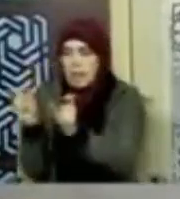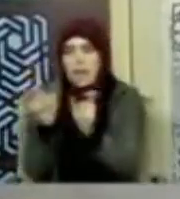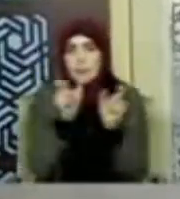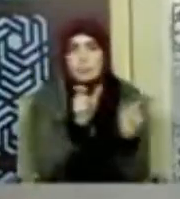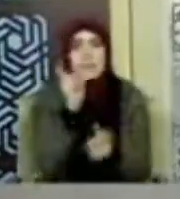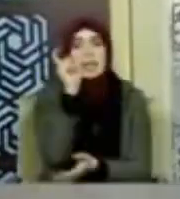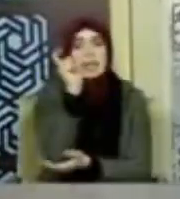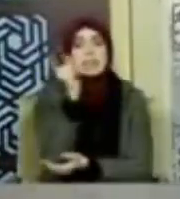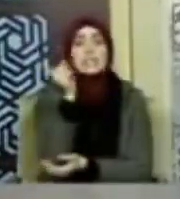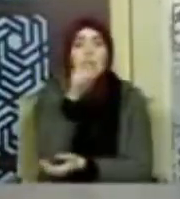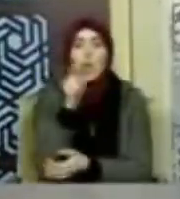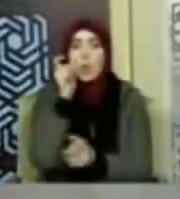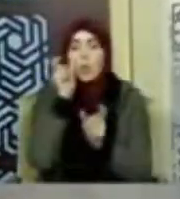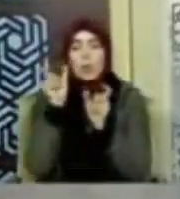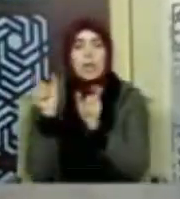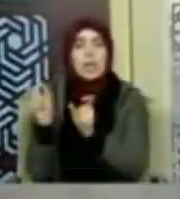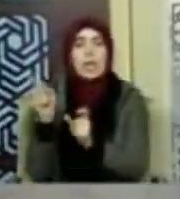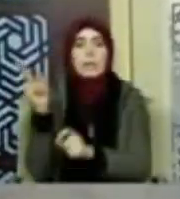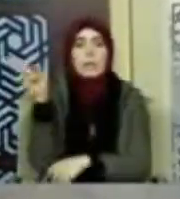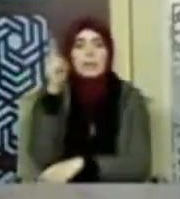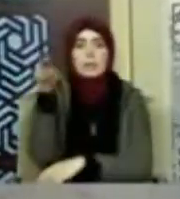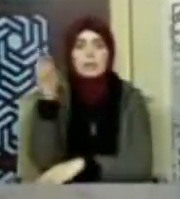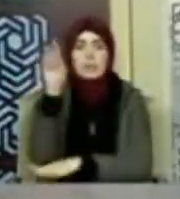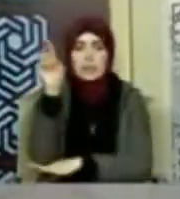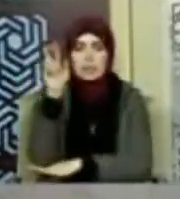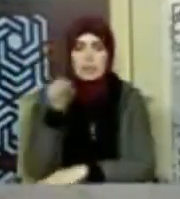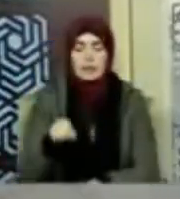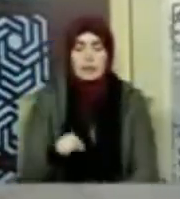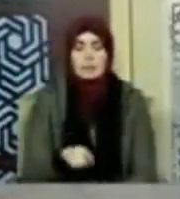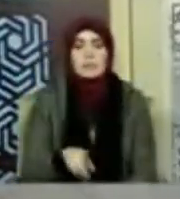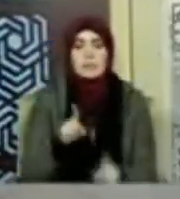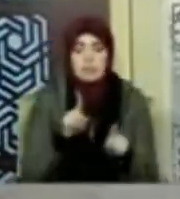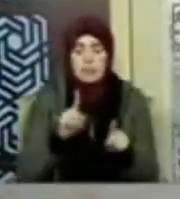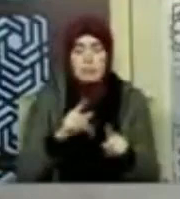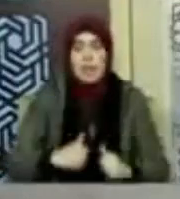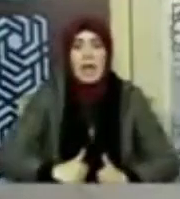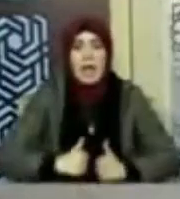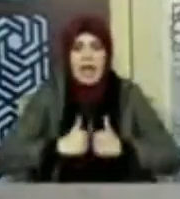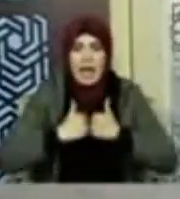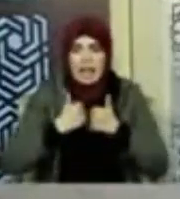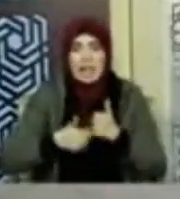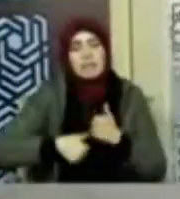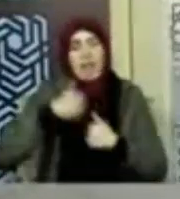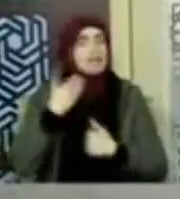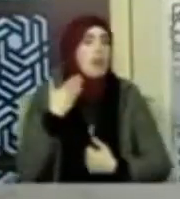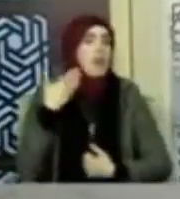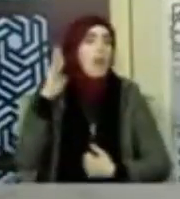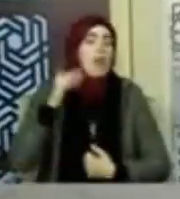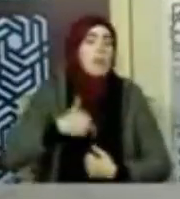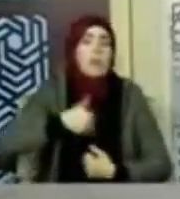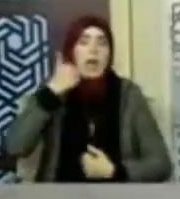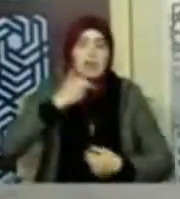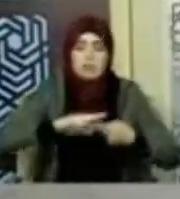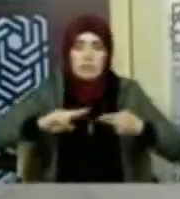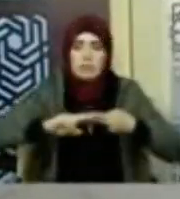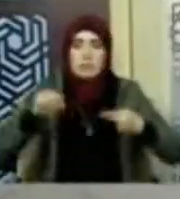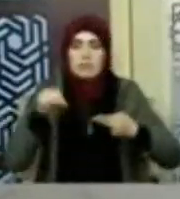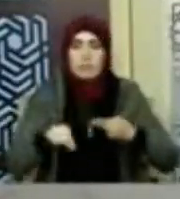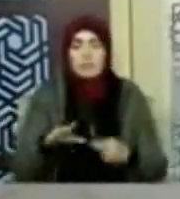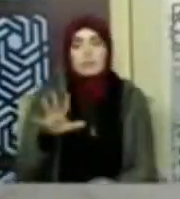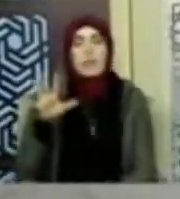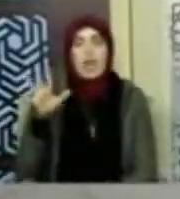والمسجد، فإما حياة تسر الصديق، وإما ممات يغيظ